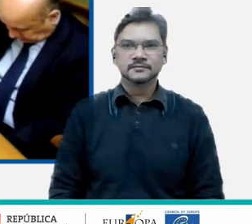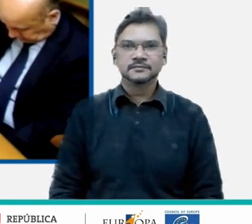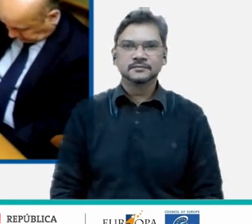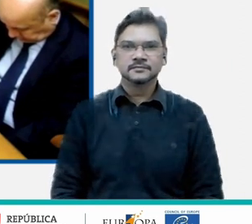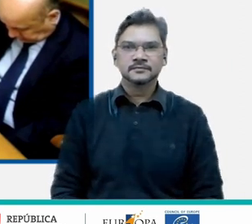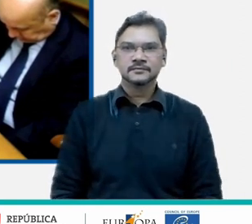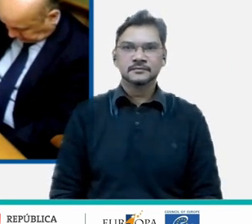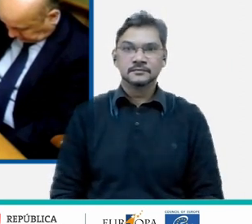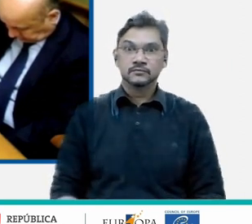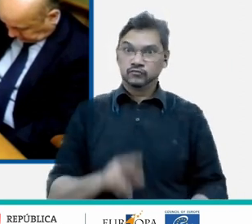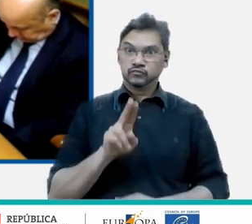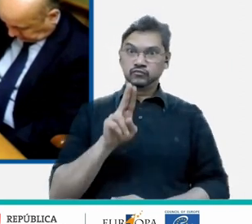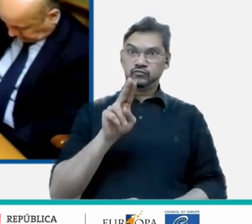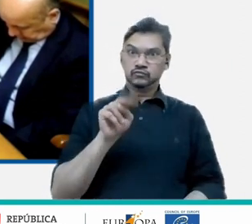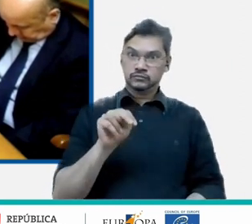и поддержке